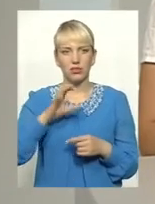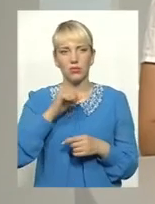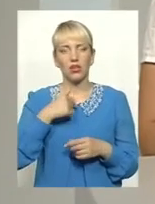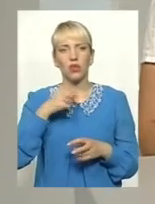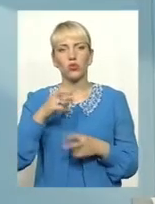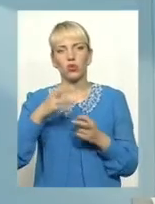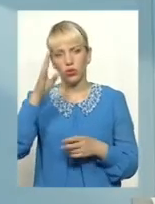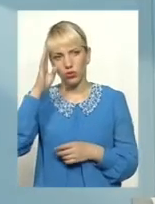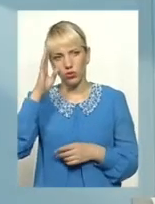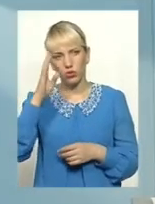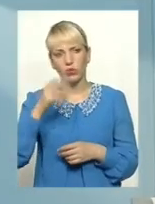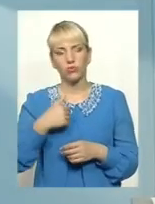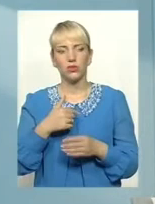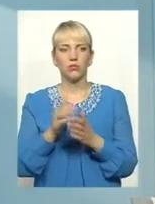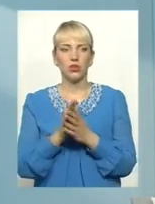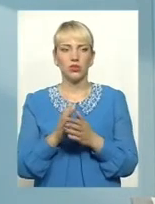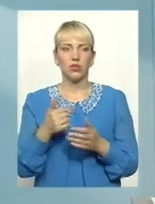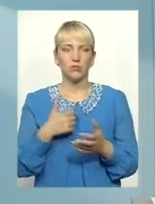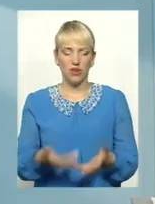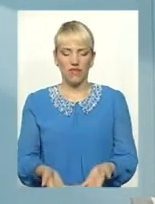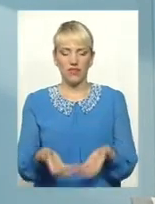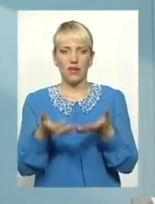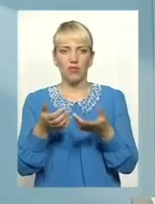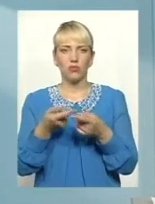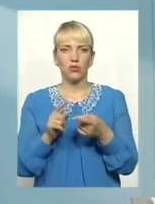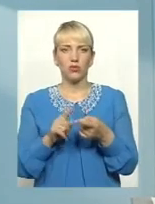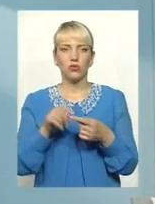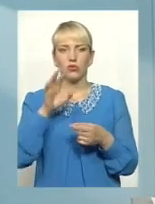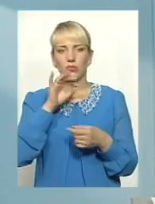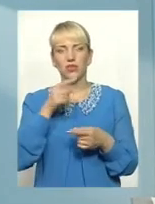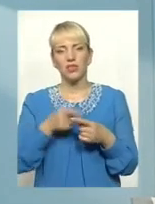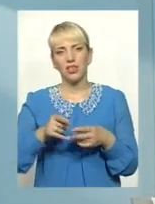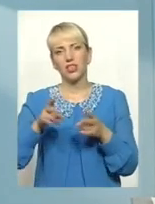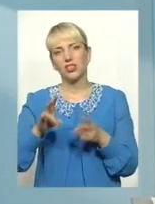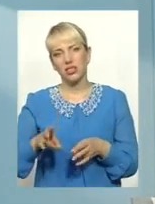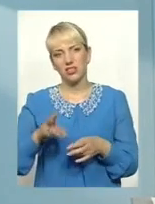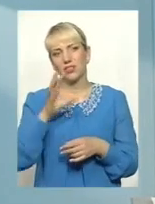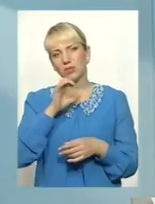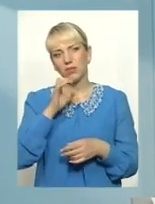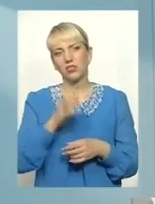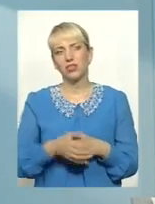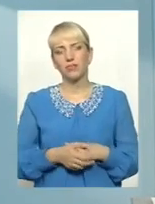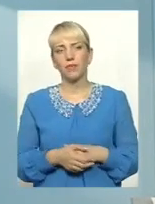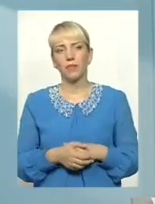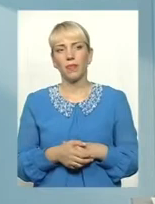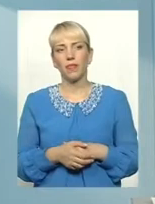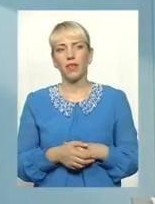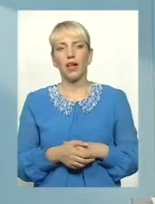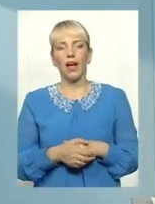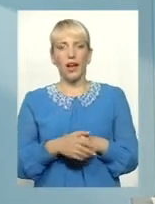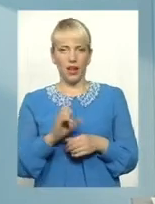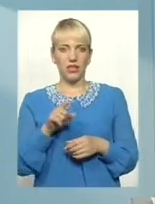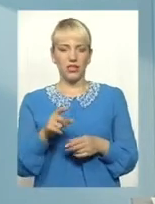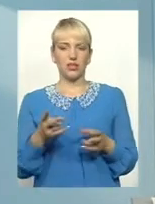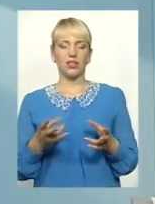небайдужих людей на дорозі, ми припрошуємо, ми витягаємо цю собачку. Бідненька, нещасна пікінесочка. Але десь її притримати треба,